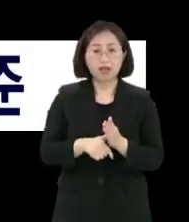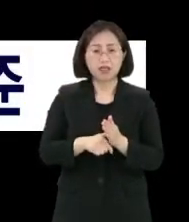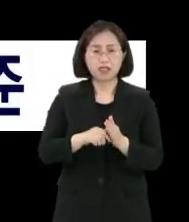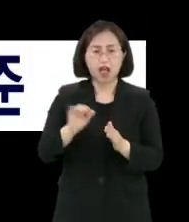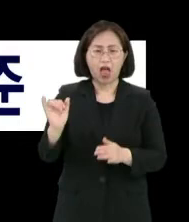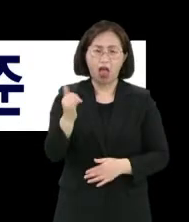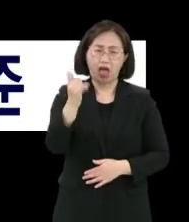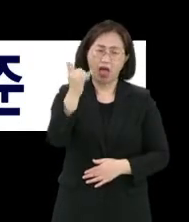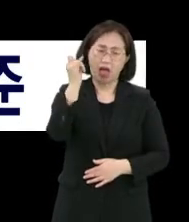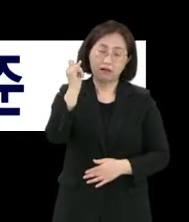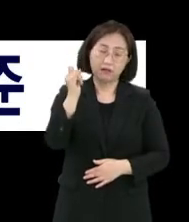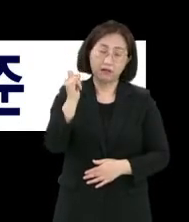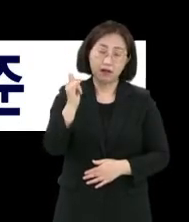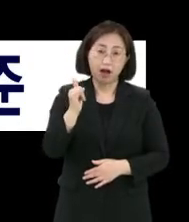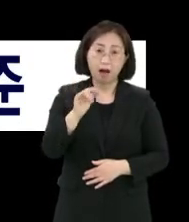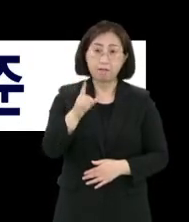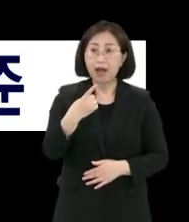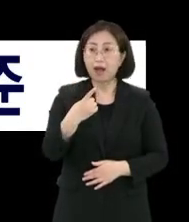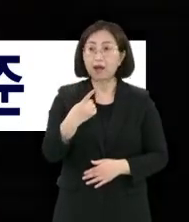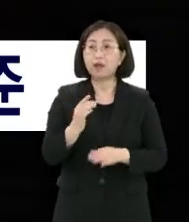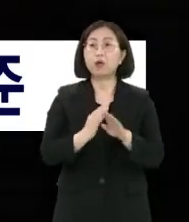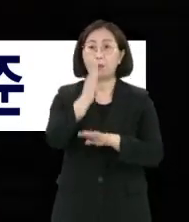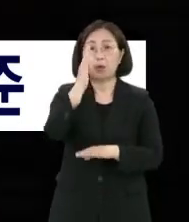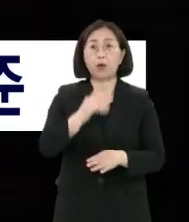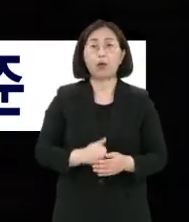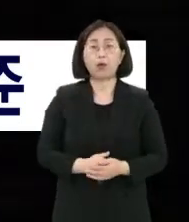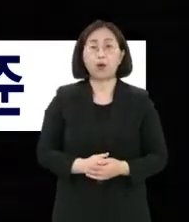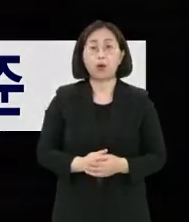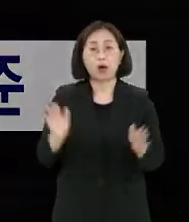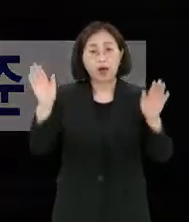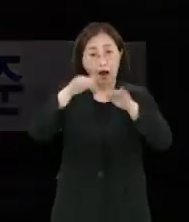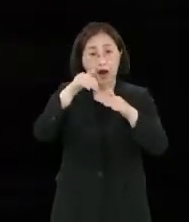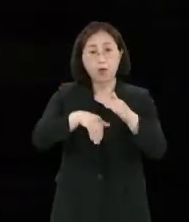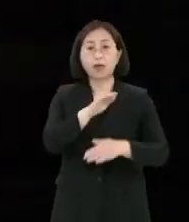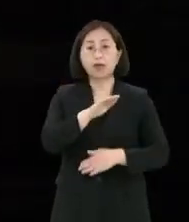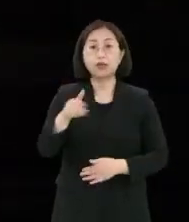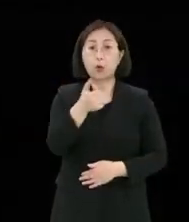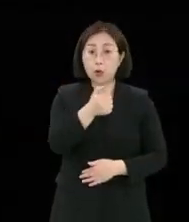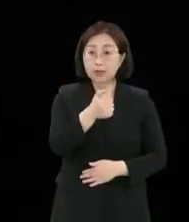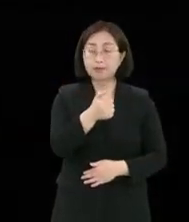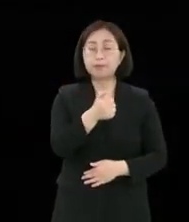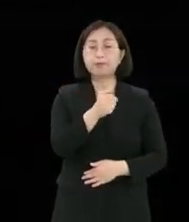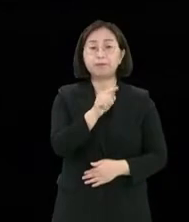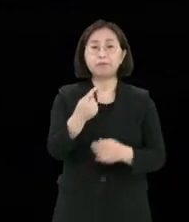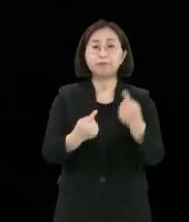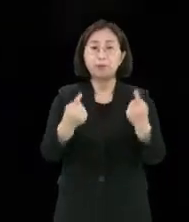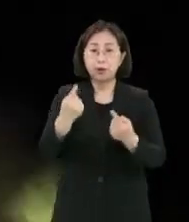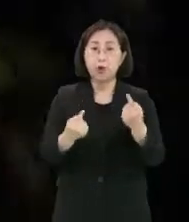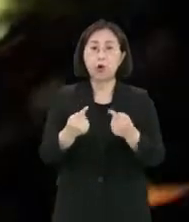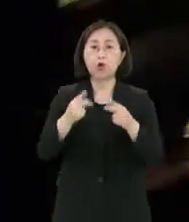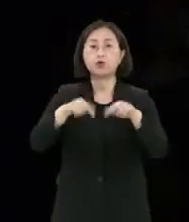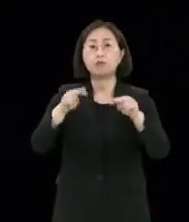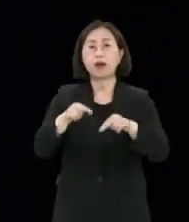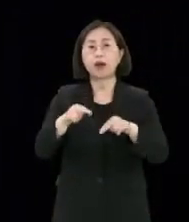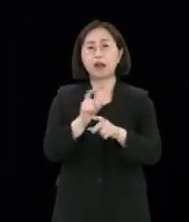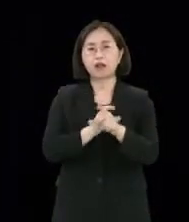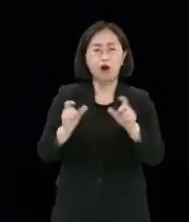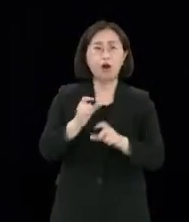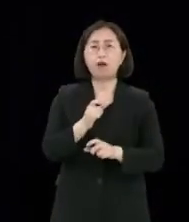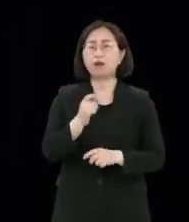헬리콥터 소리와 맞먹는 100dB이 넘기도 합니다. 야간 공사 기준인 50dB의 두 배가 넘습니다. 주민들은 매일